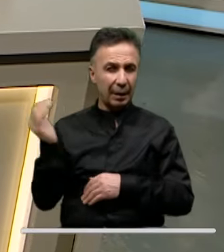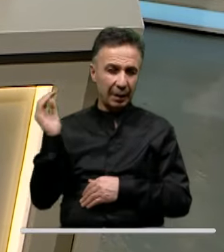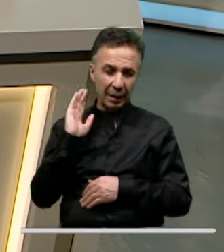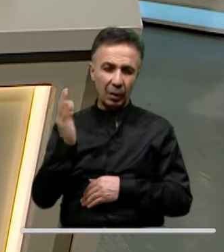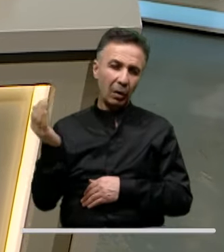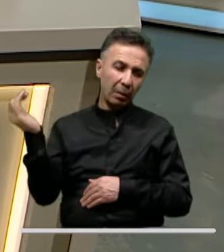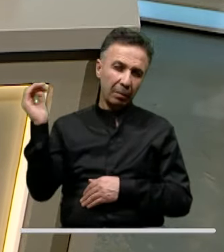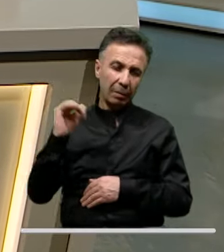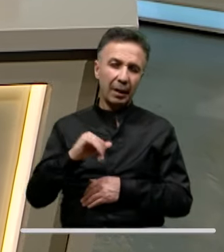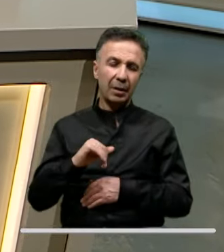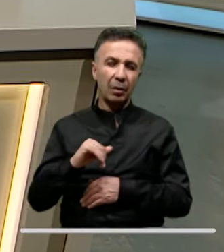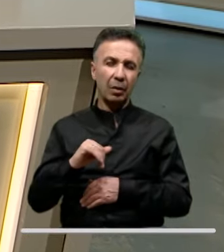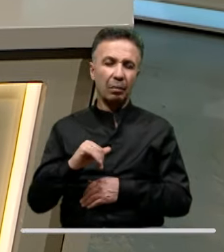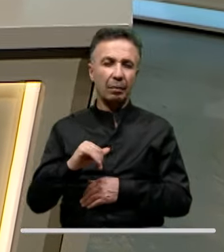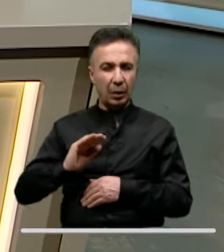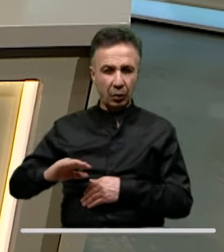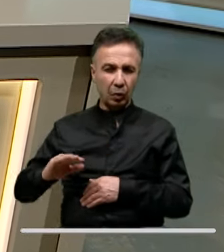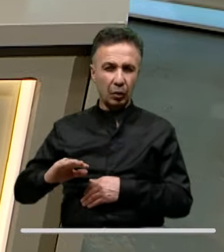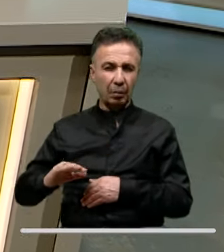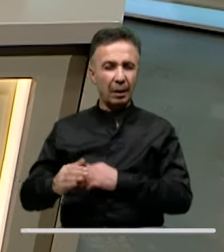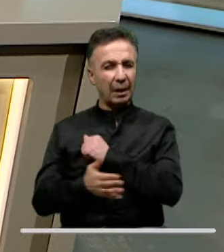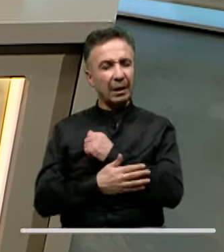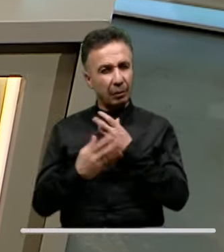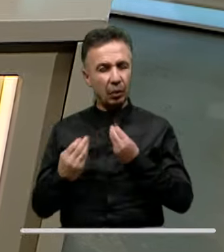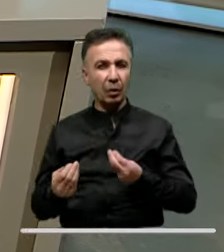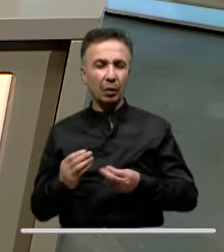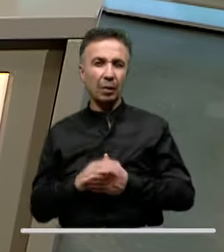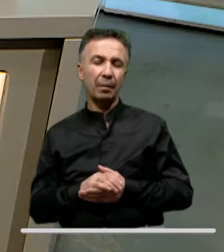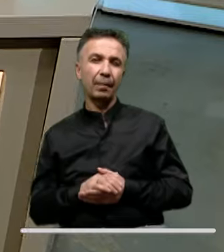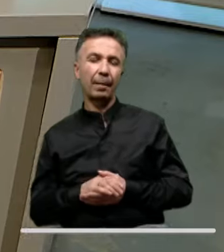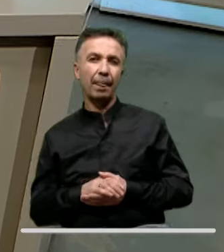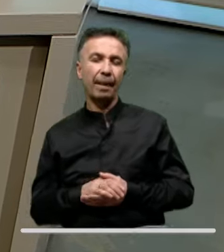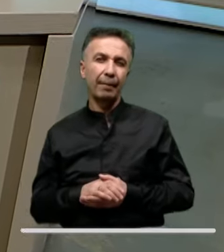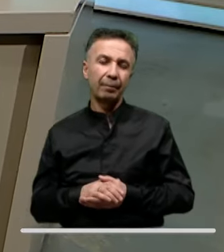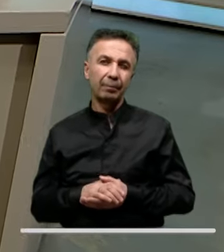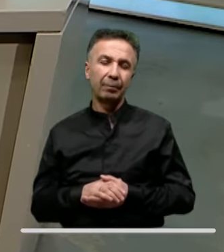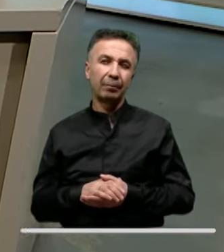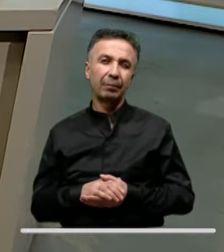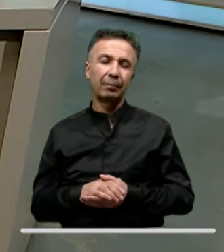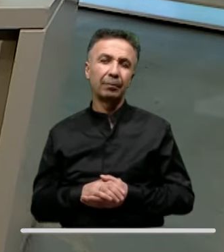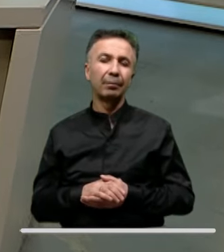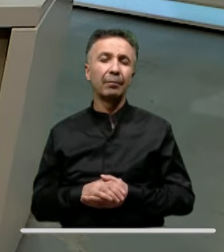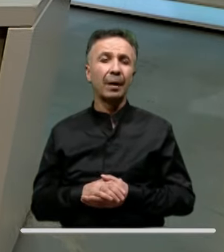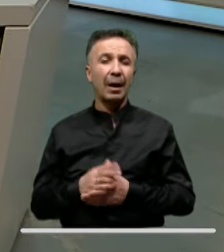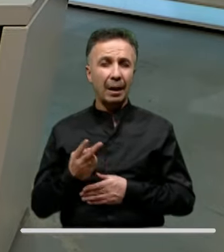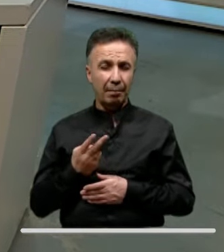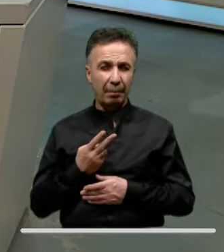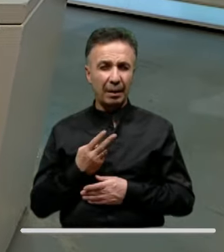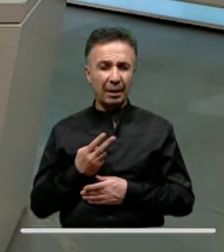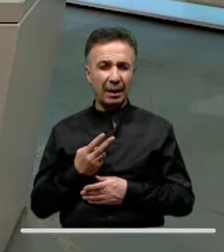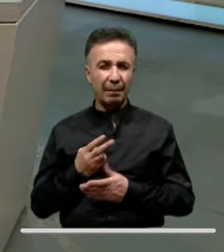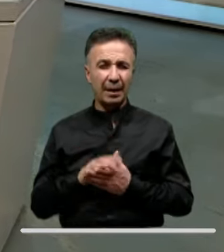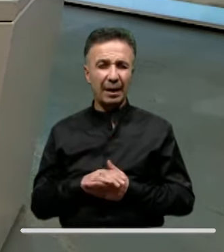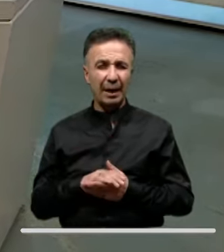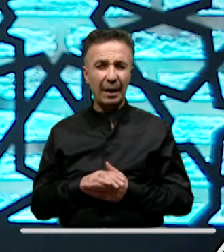geliyorum, geri götürüyorum mesela. Soralım yani Mehmet abi. Deminden beri dinledim hocam ama benimkinde bir şey var mı diye.